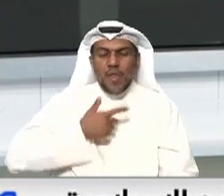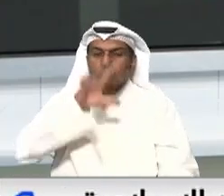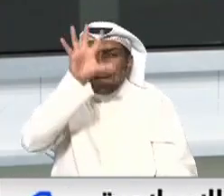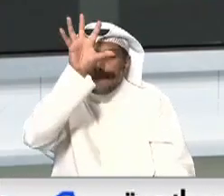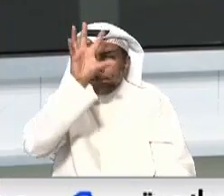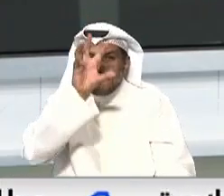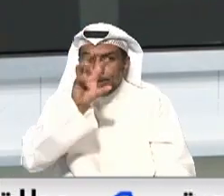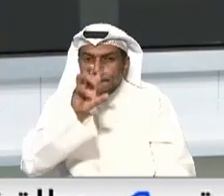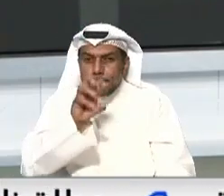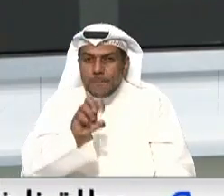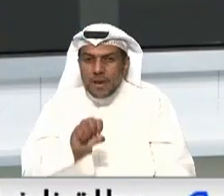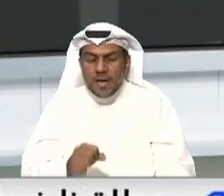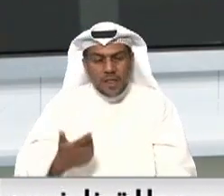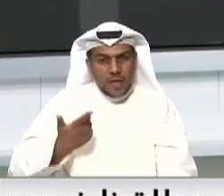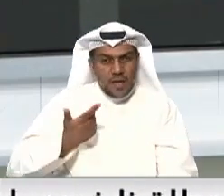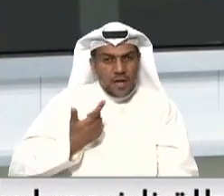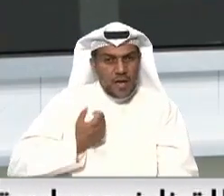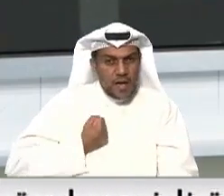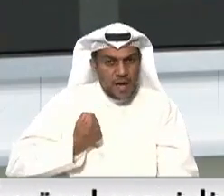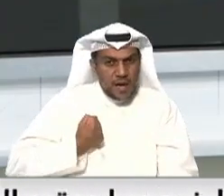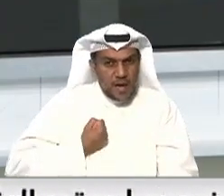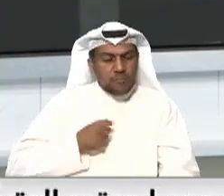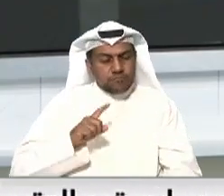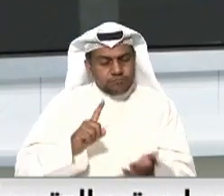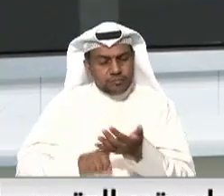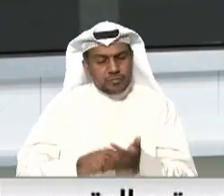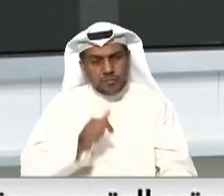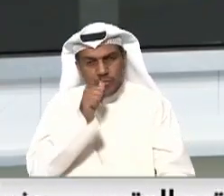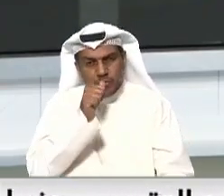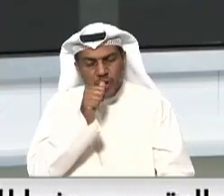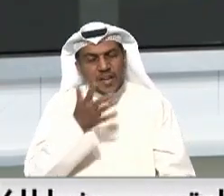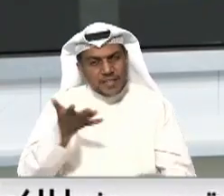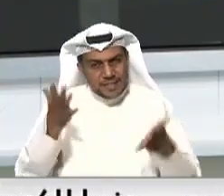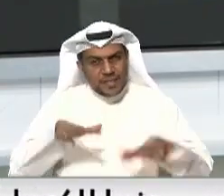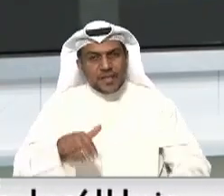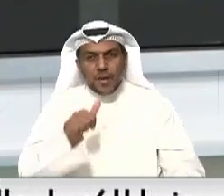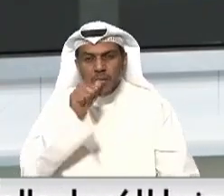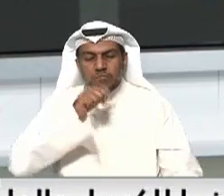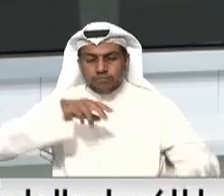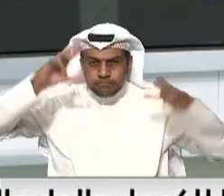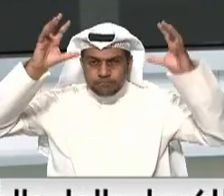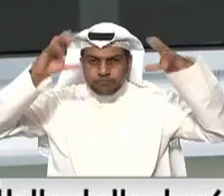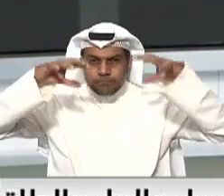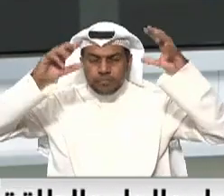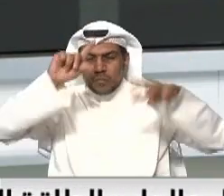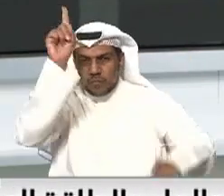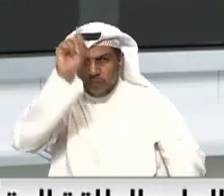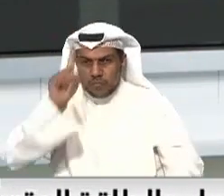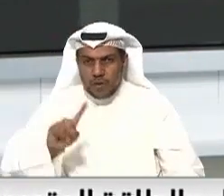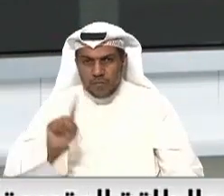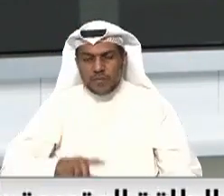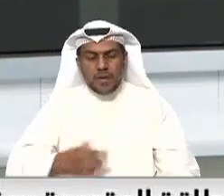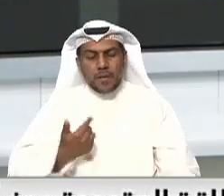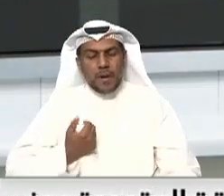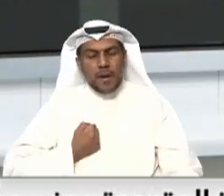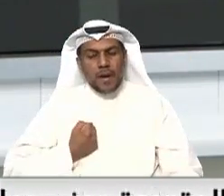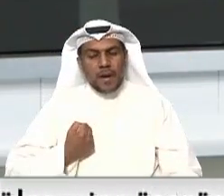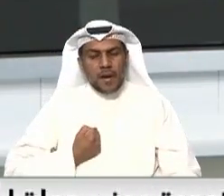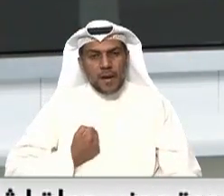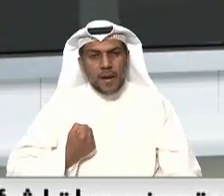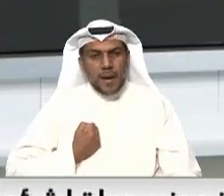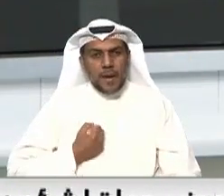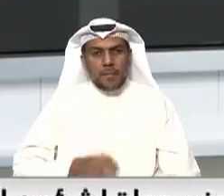تكون ملحوظه اكثر خلال يوم الاربعاء خفيفه متفرقه وقد تكون رعديه على بعض المناطق مصحوبه